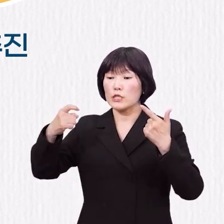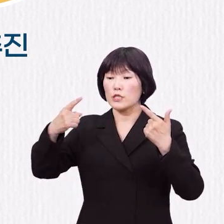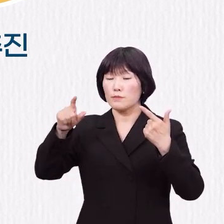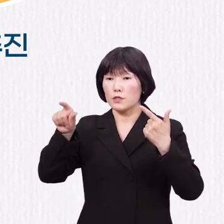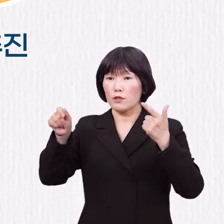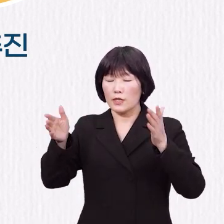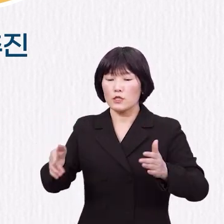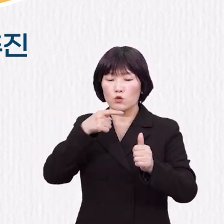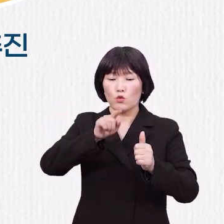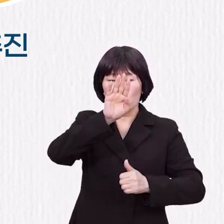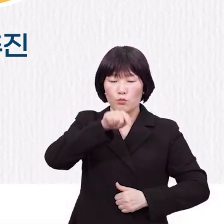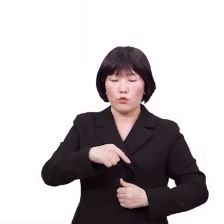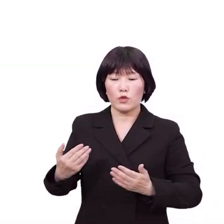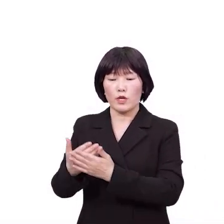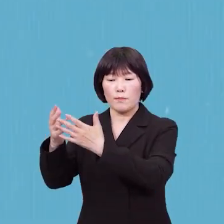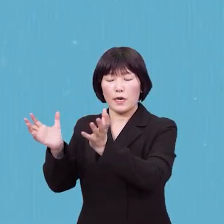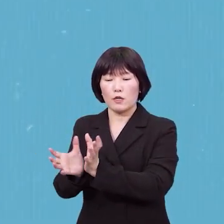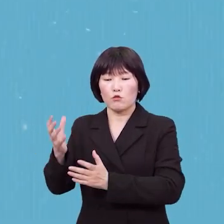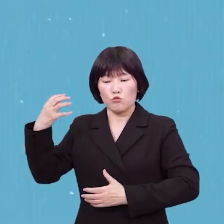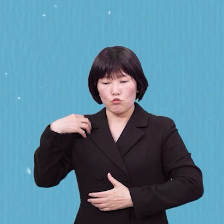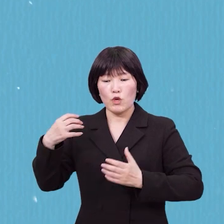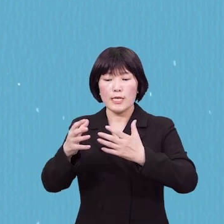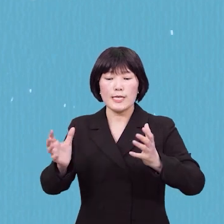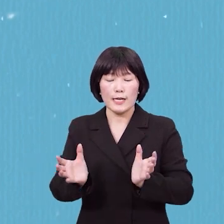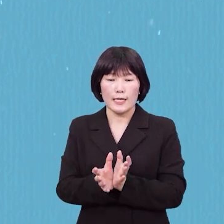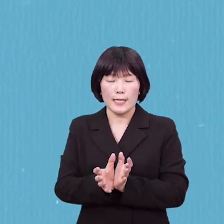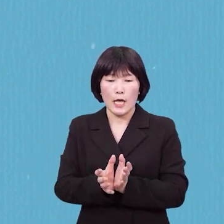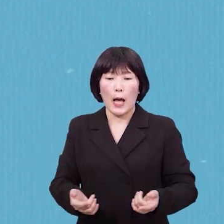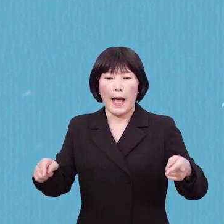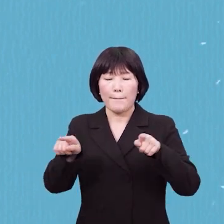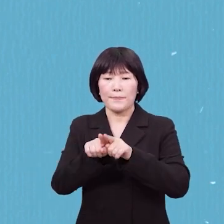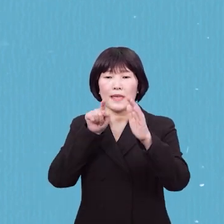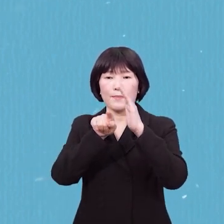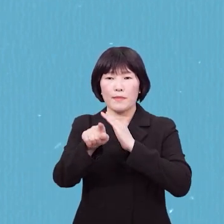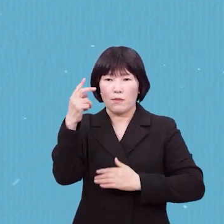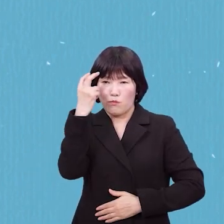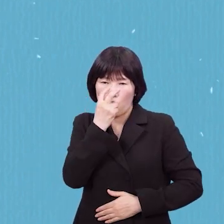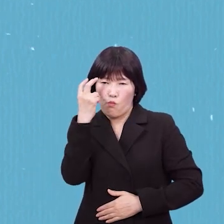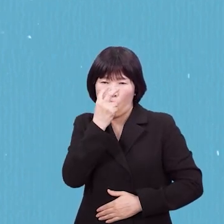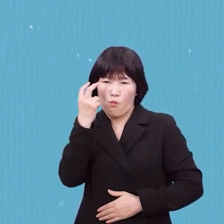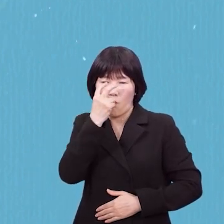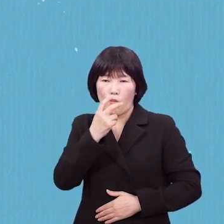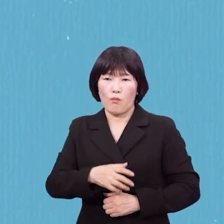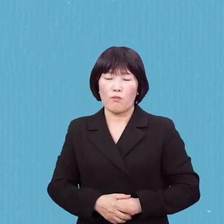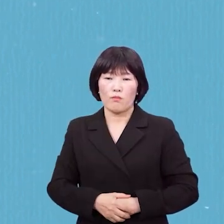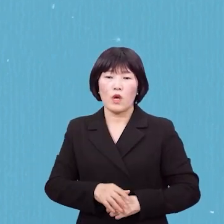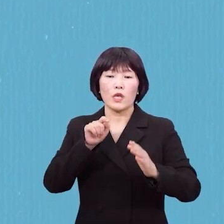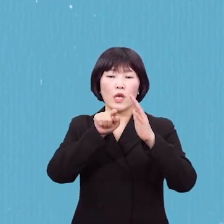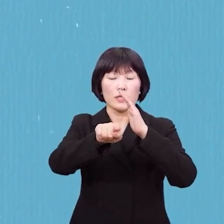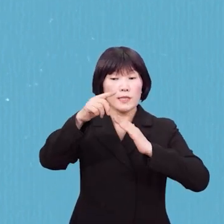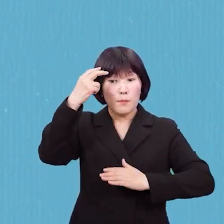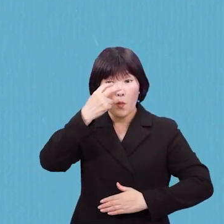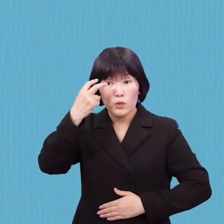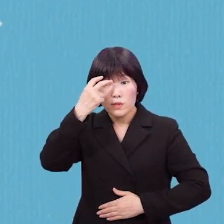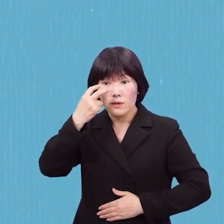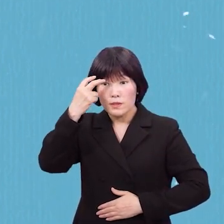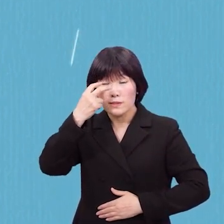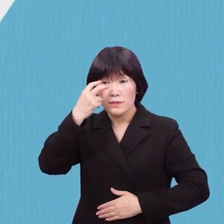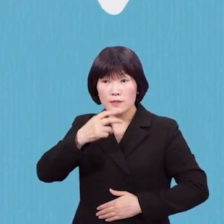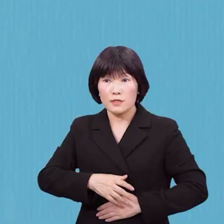수행기관에서 사업을 추진하였습니다. 6월부터 11월까지 교육청 개발원 수행기관이 함께하는 현장